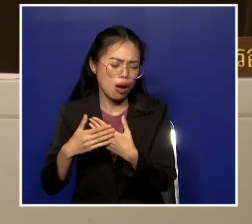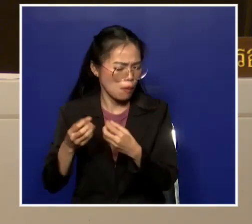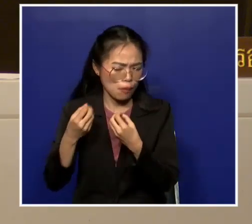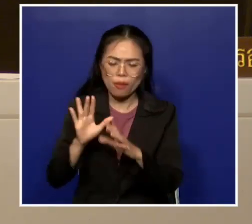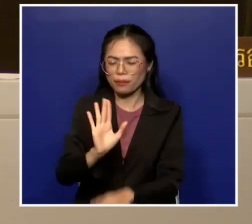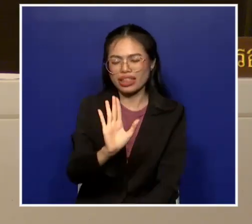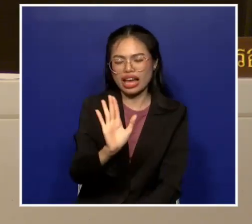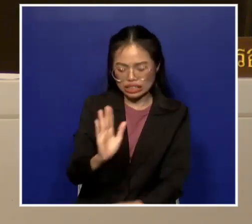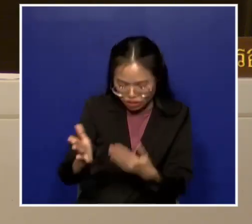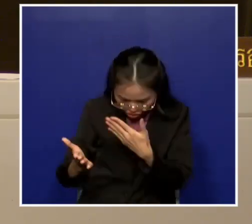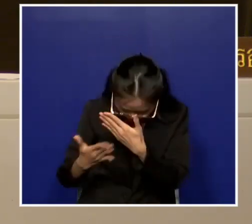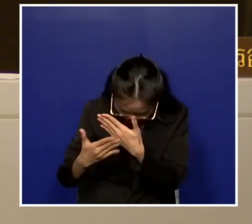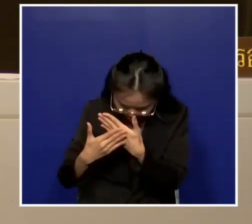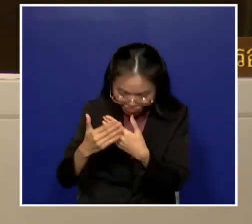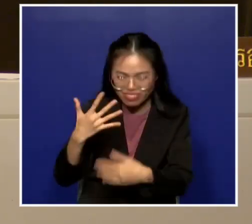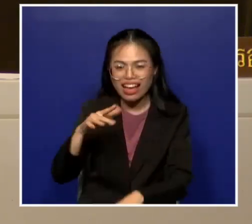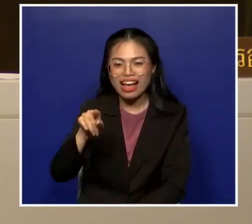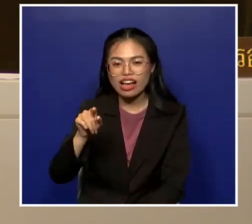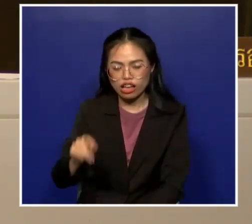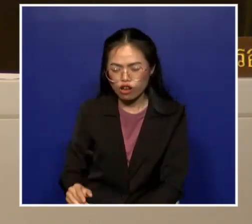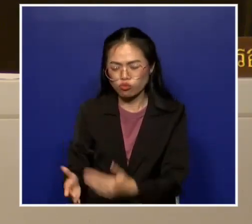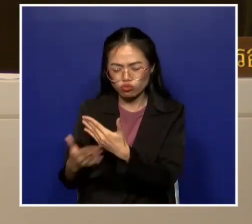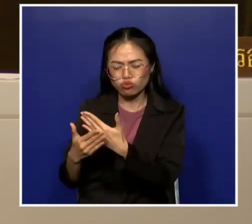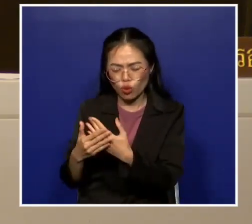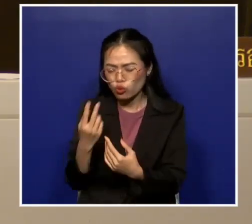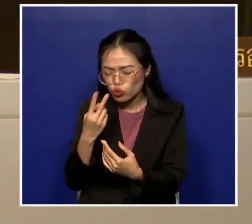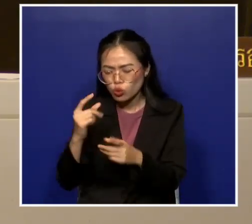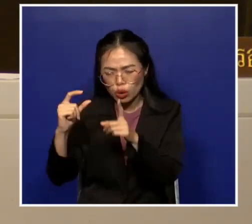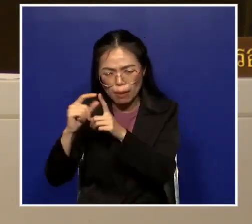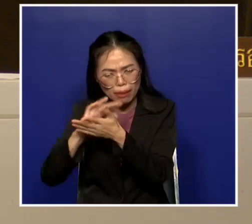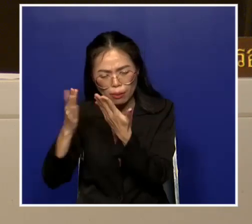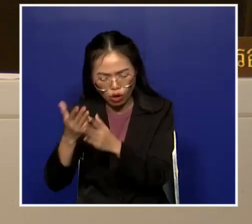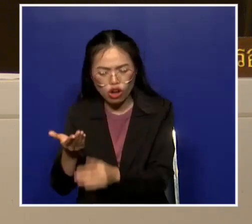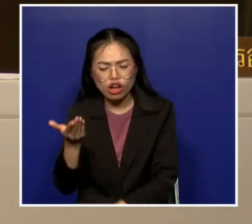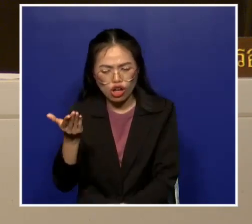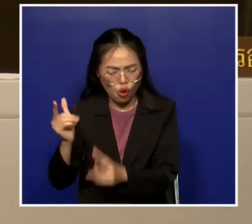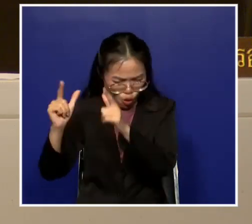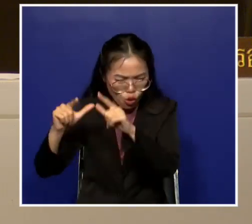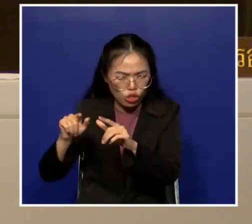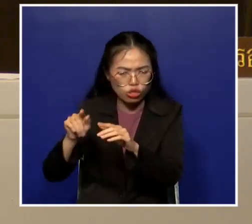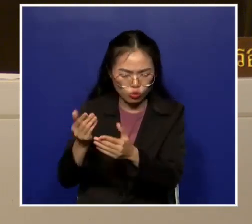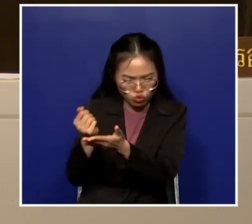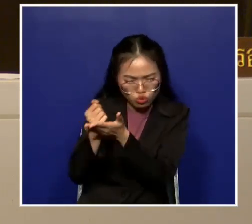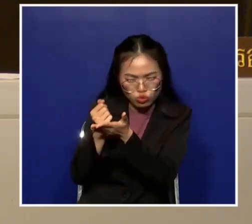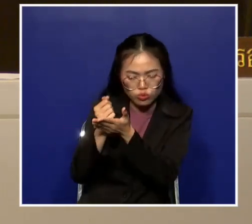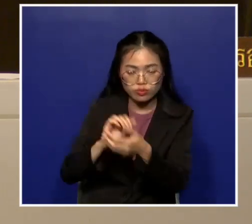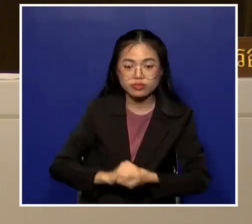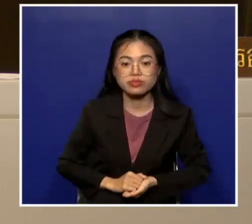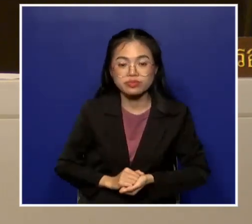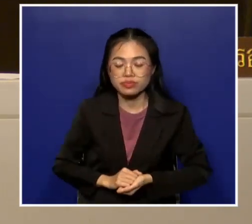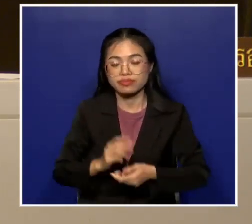แต่ว่าท่านระมัดระวังนิดหนึ่งนะครับเพื่อจะให้การอภิปรายของท่านได้ราบรื่นนะครับเชิญครับ กราบเรียนท่านประธ